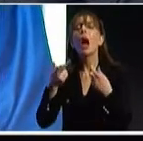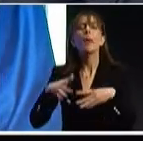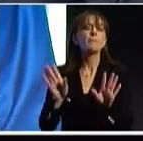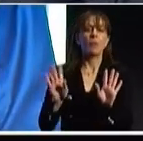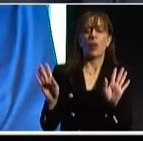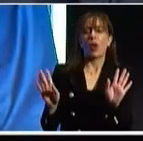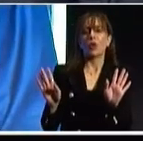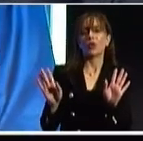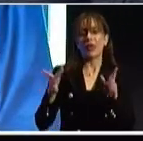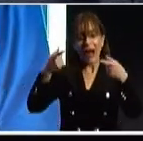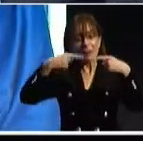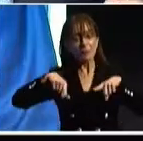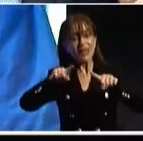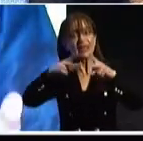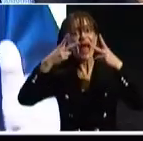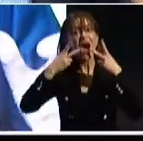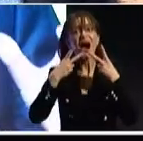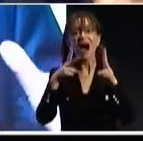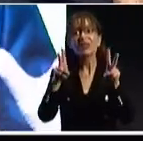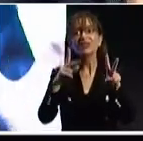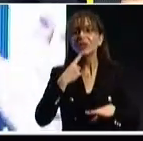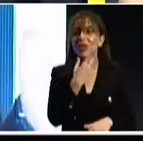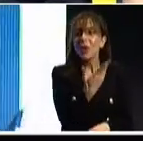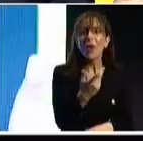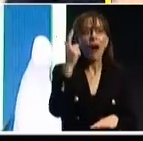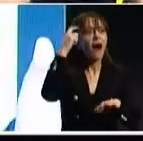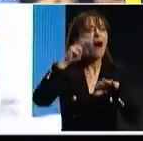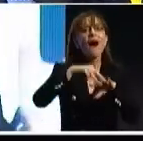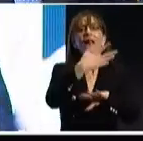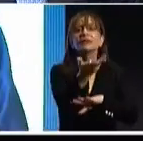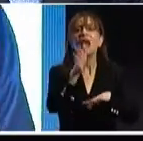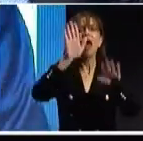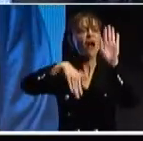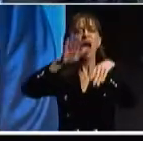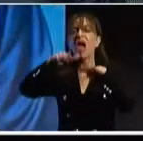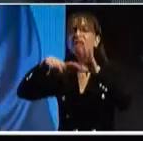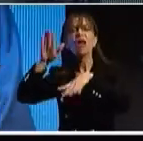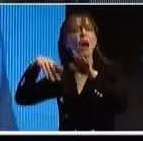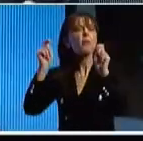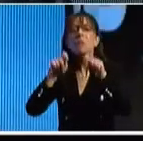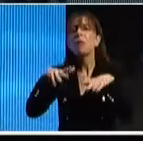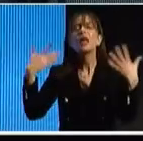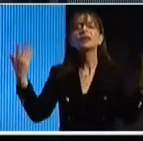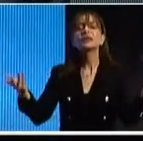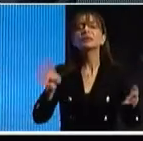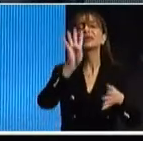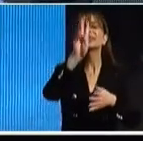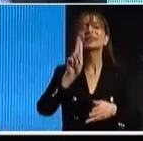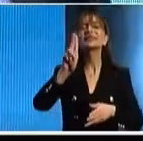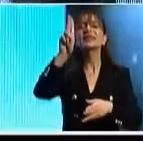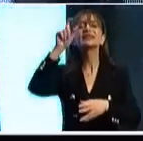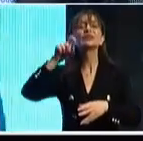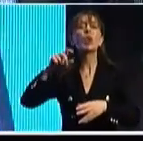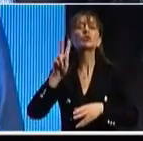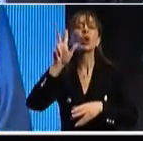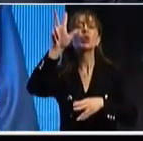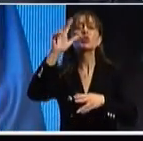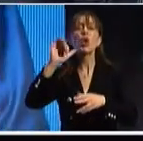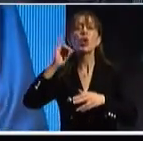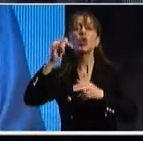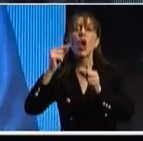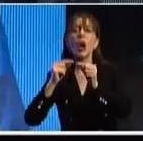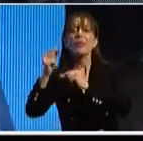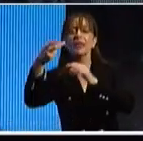biz açtık dedikleri, hatırlayın boy boy reklam yaptıkları 47.3 kilometrelik